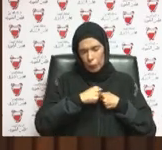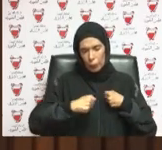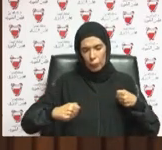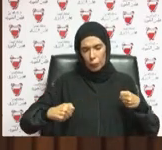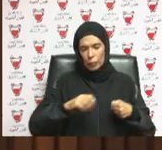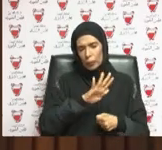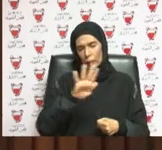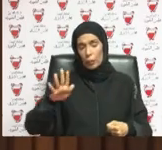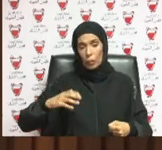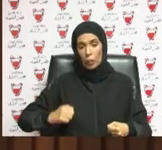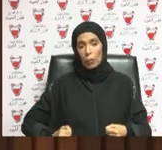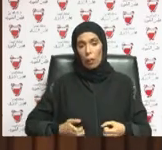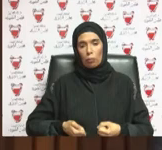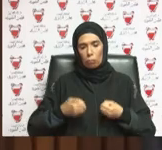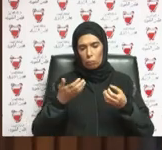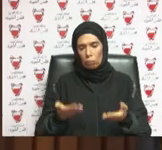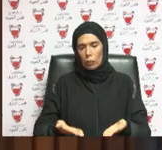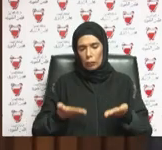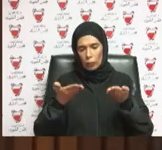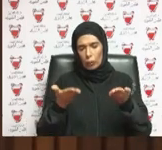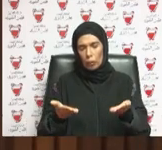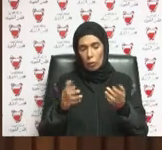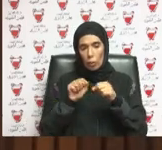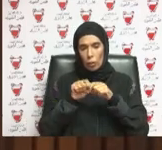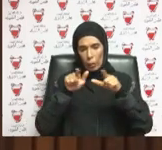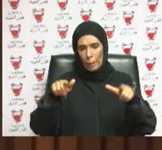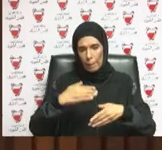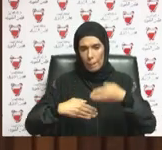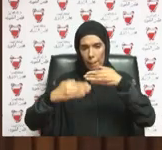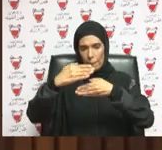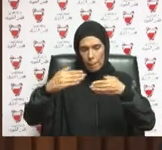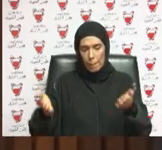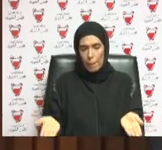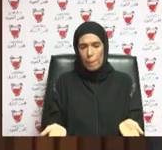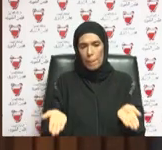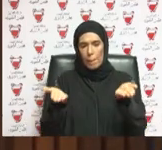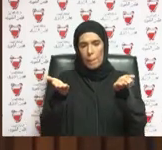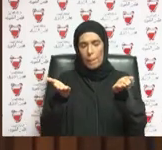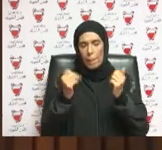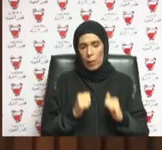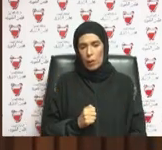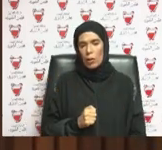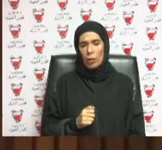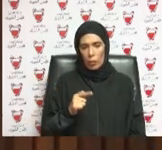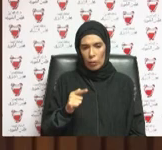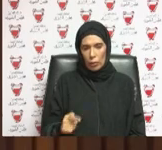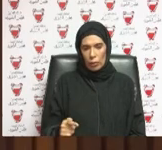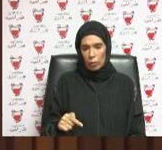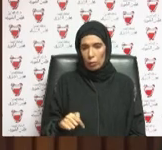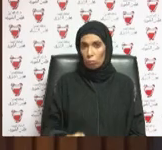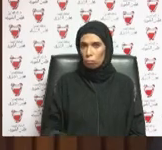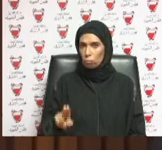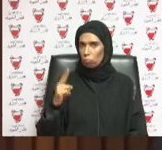إن ما قدمه من خدمات جليلة لبناء الوطن والنهضة بأبنائه تمثل إرثا